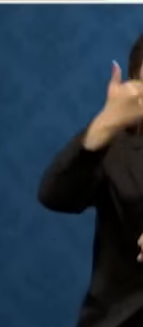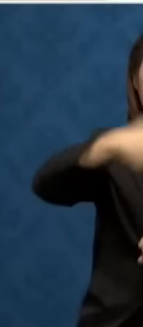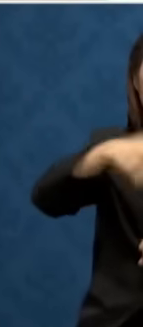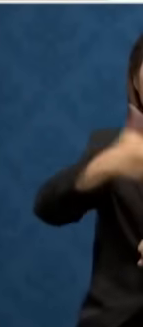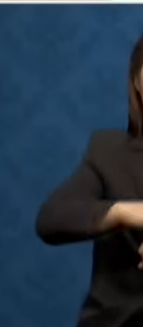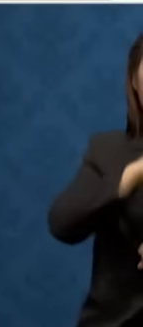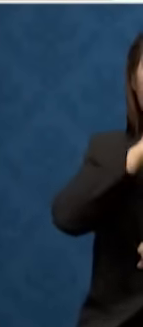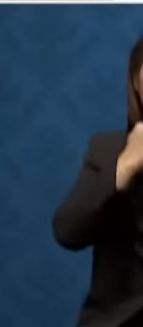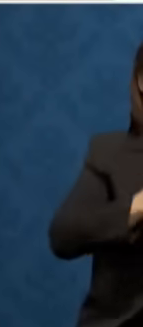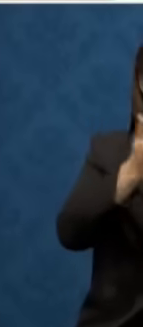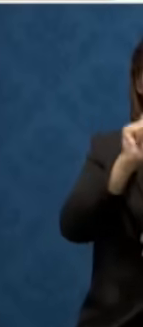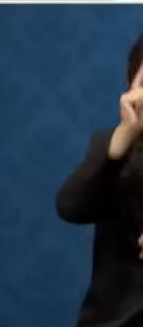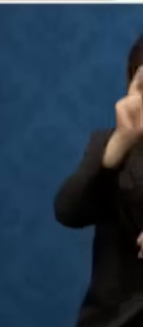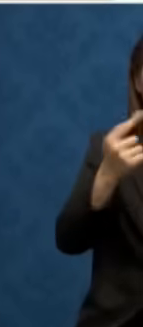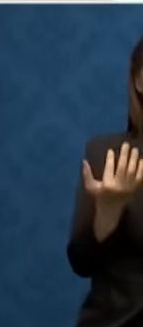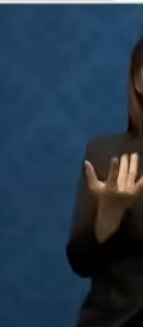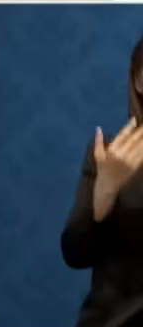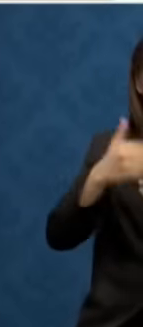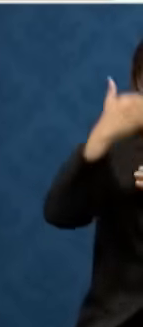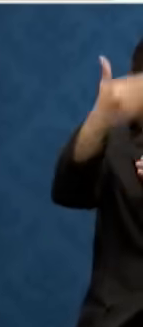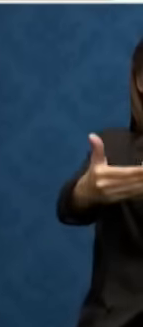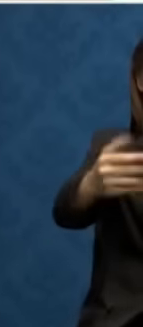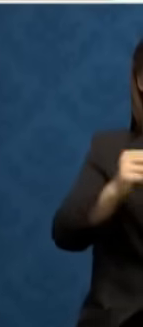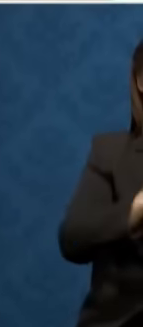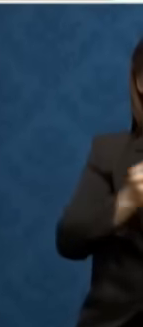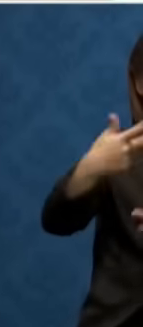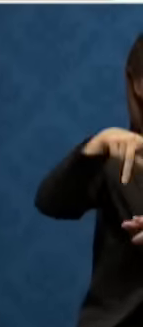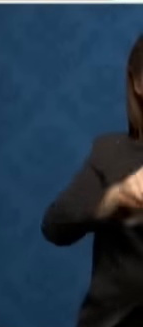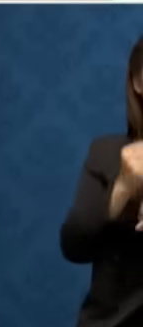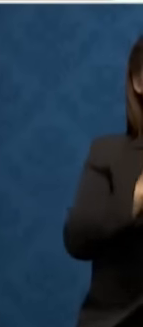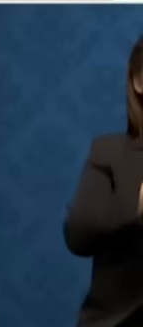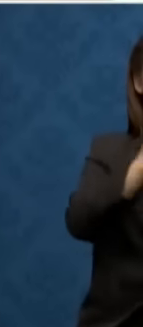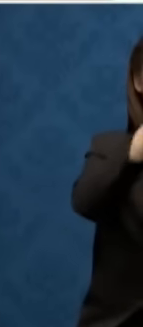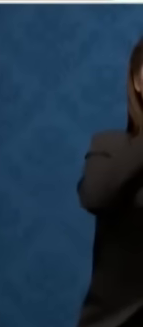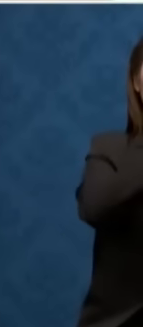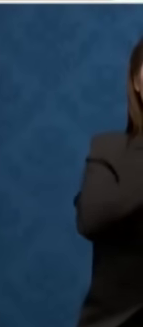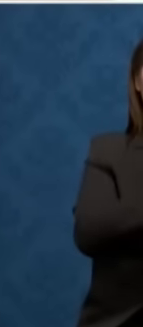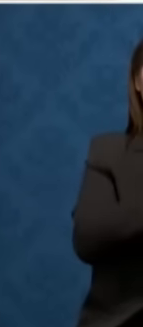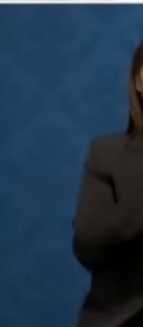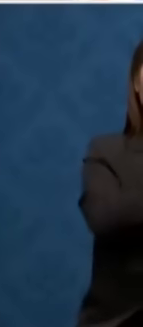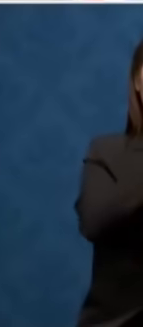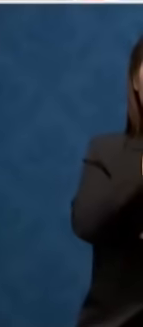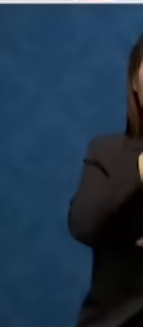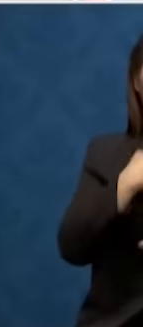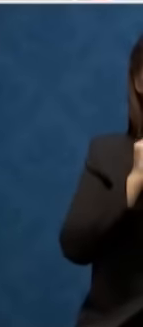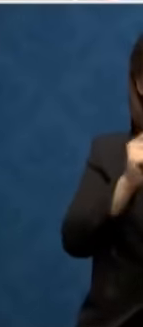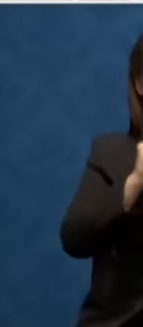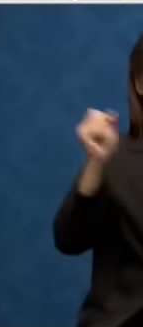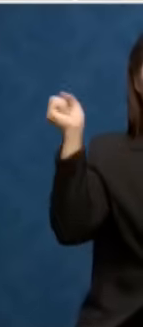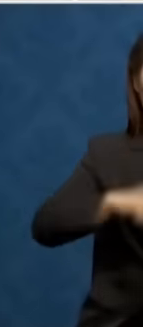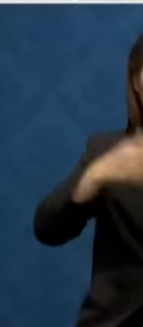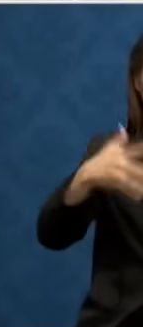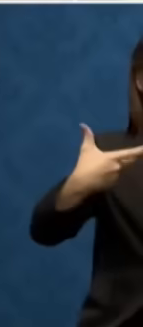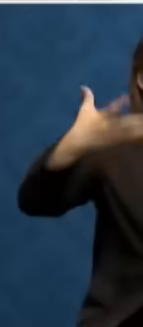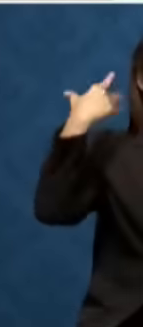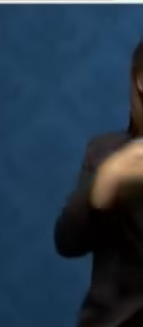องไปทำในสมัยประชุมหน้าเพราะฉะนั้นท่านประธานเดินตามนี้ครับแล้วผมคิดว่าถ้าเราเดินตามนี้แล้วตกลงกันไว้กับทุกพรรคนะครับเมื่อวาน